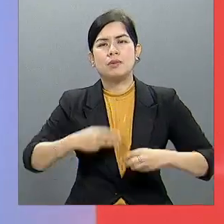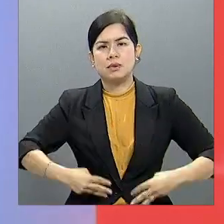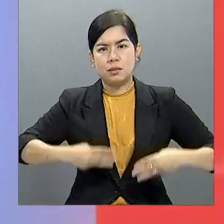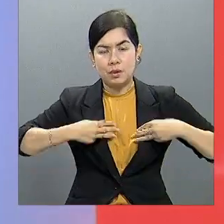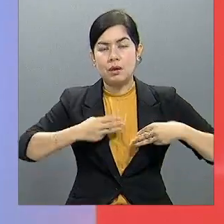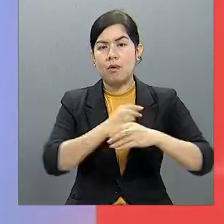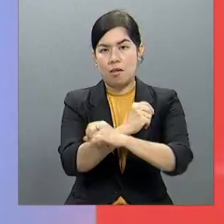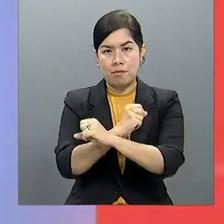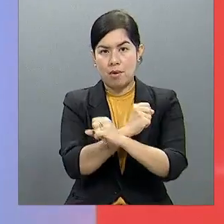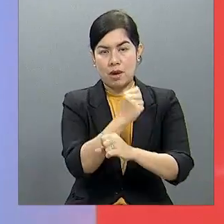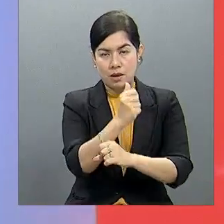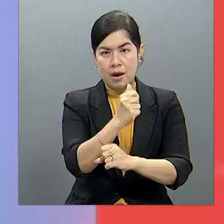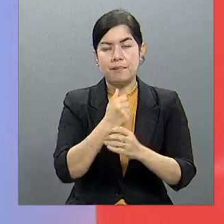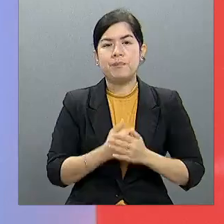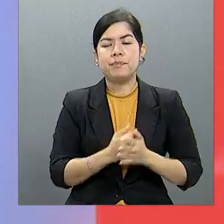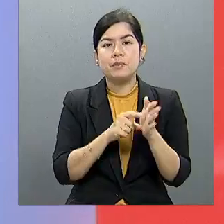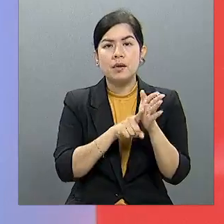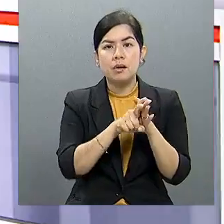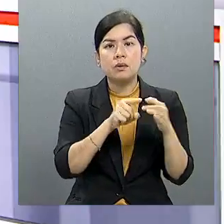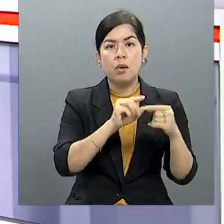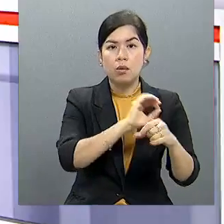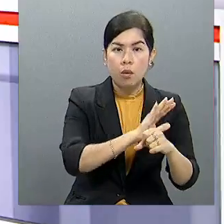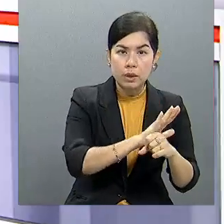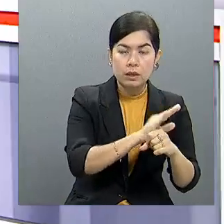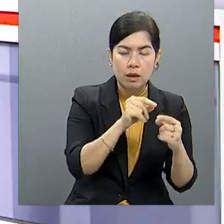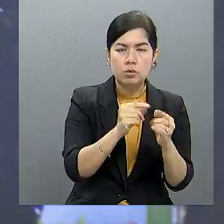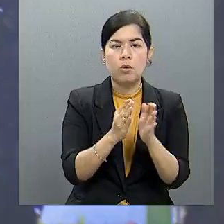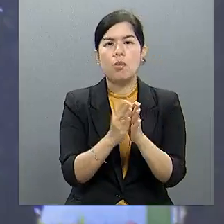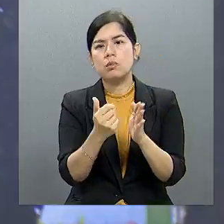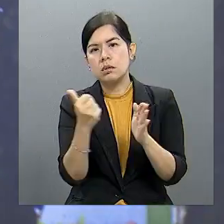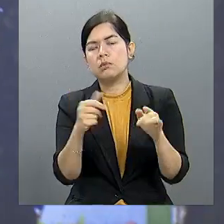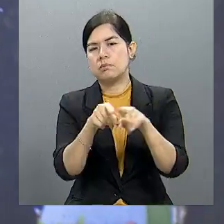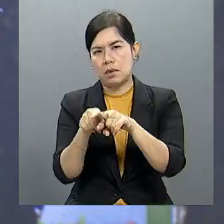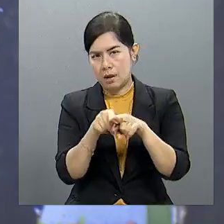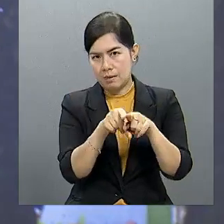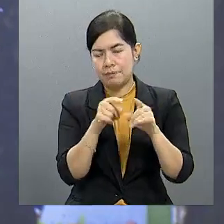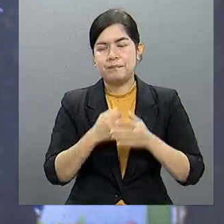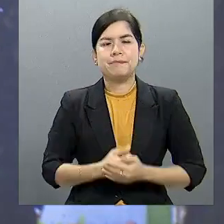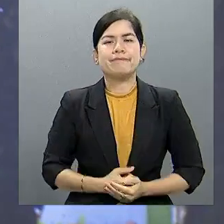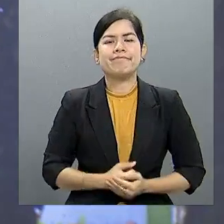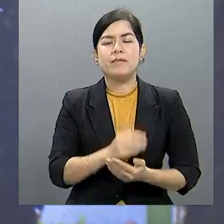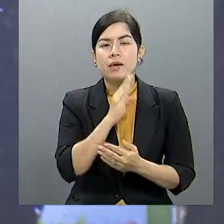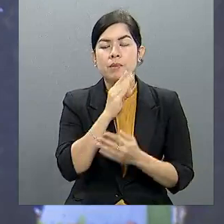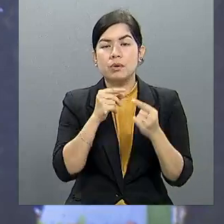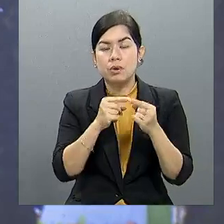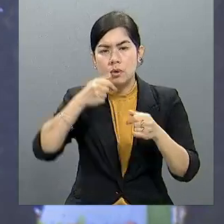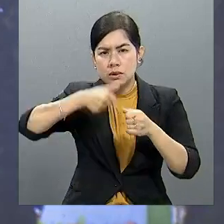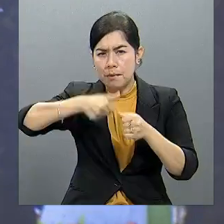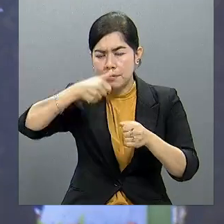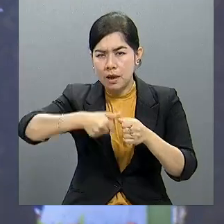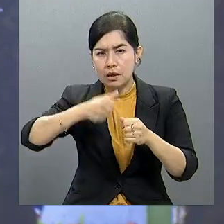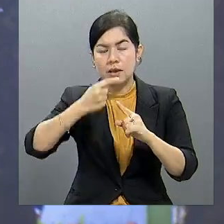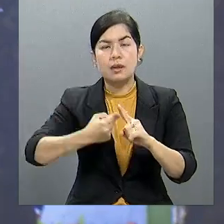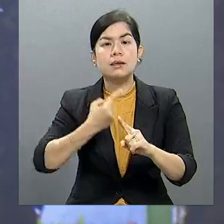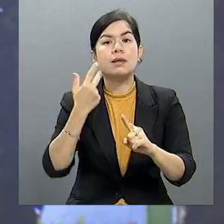ไม่เพียงแต่ COVID19 แต่ว่ายังรไปถโรกทต้เลยtha คุณชม ถาคชมจำกัได้มืเดือนมีนาคมทผ่านมา